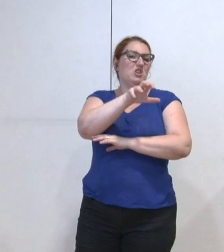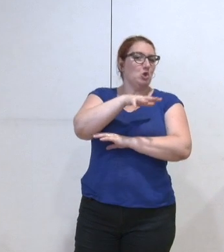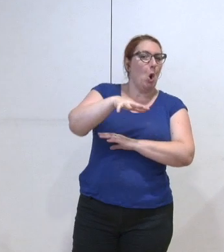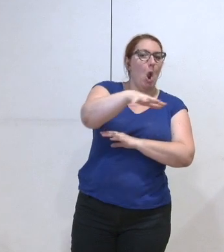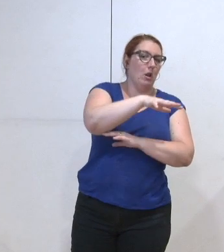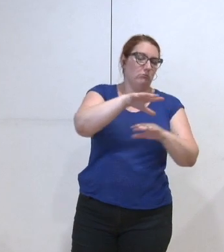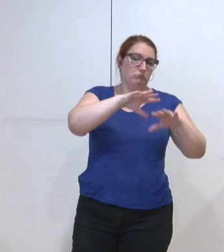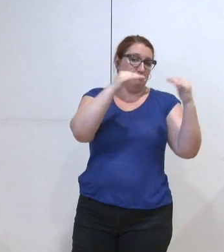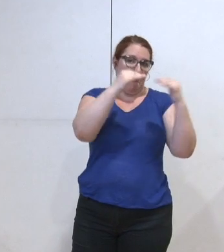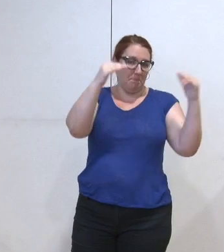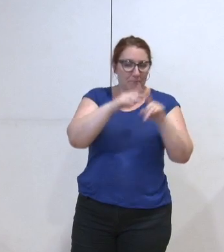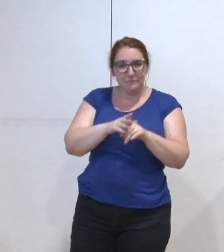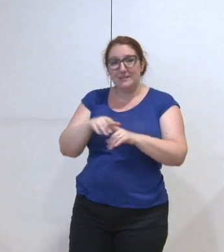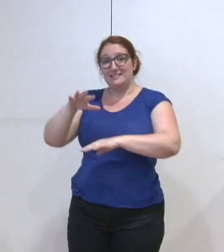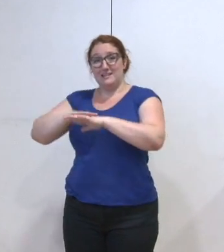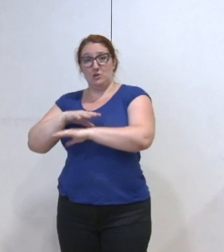représente 31000